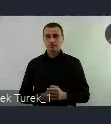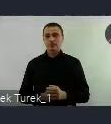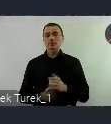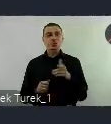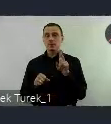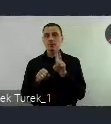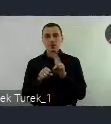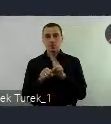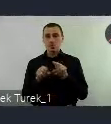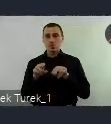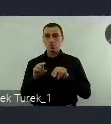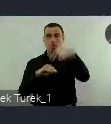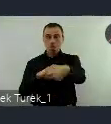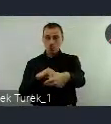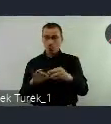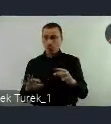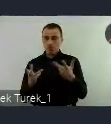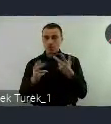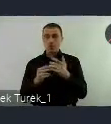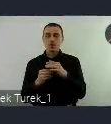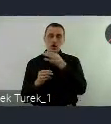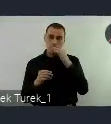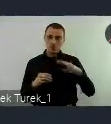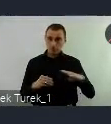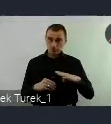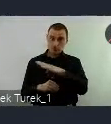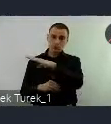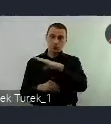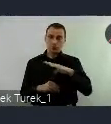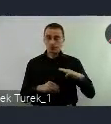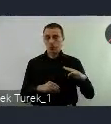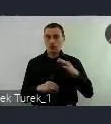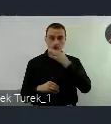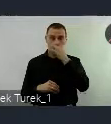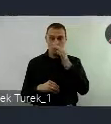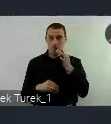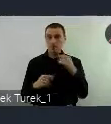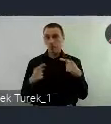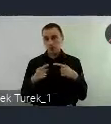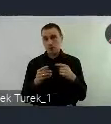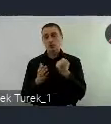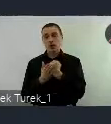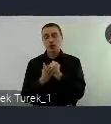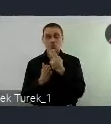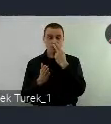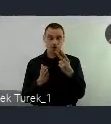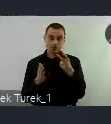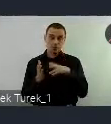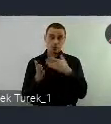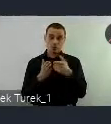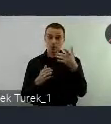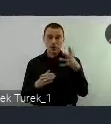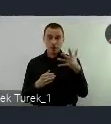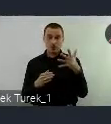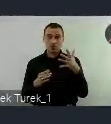na to uważać oczywiście pochylnia musi być zgodne z przepisami pochylony niezgodne z przepisami jak na przykład Ta która zaczyna się na